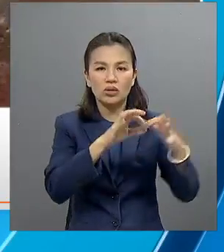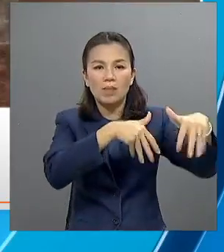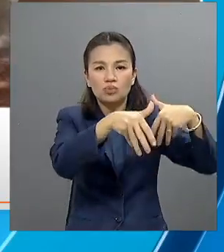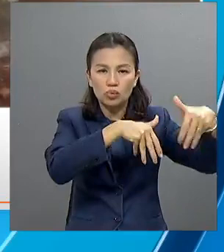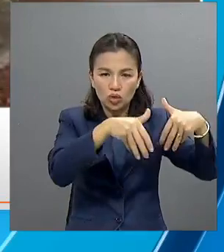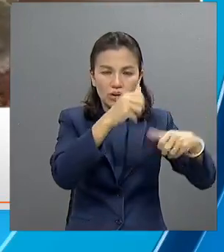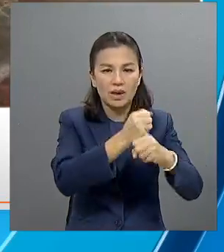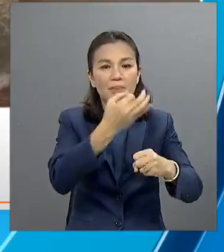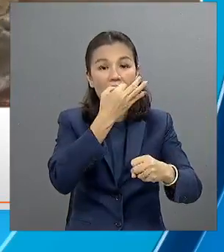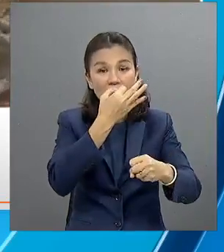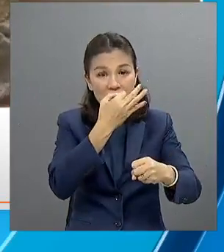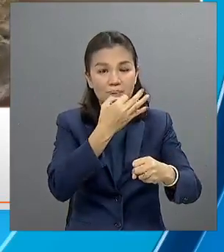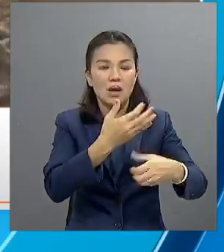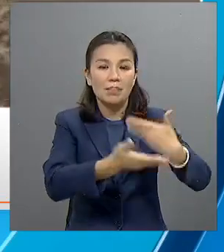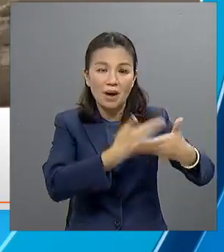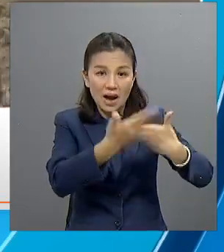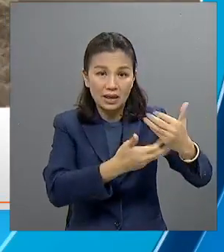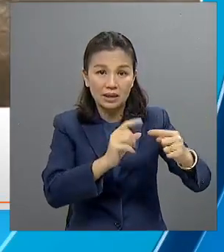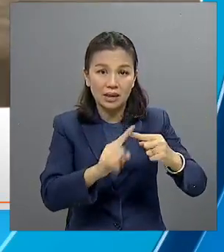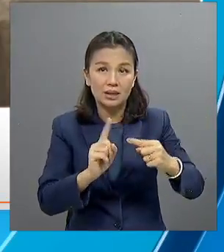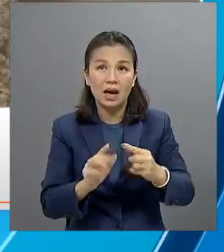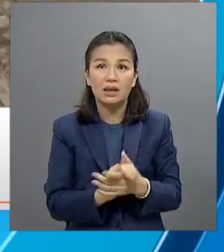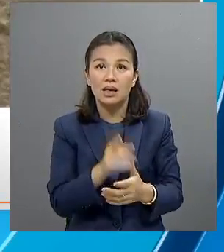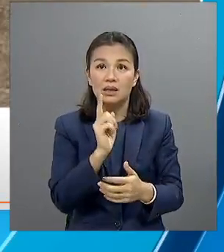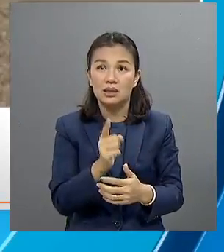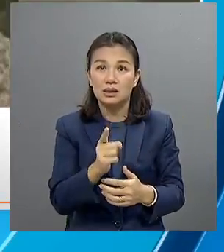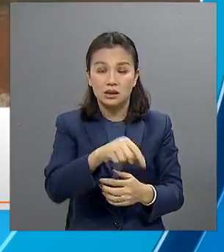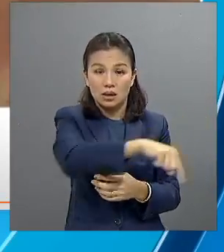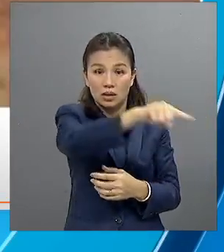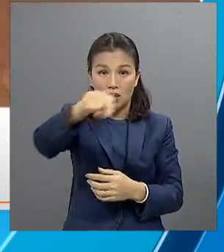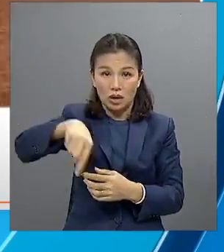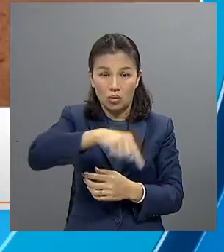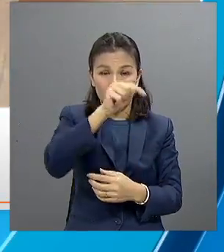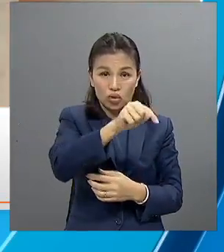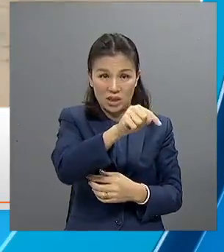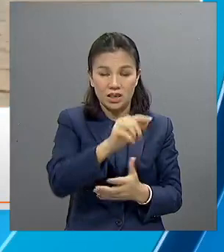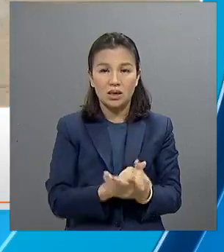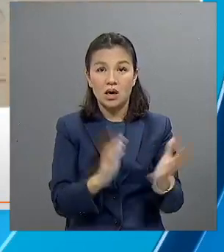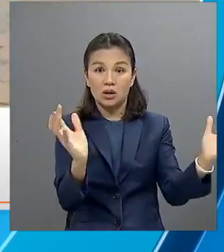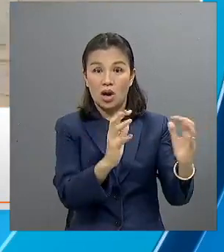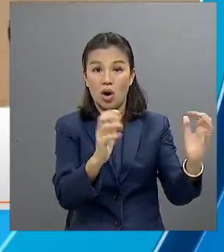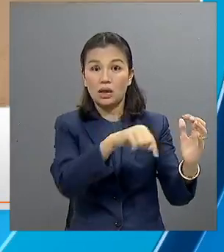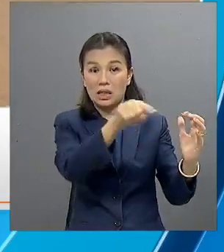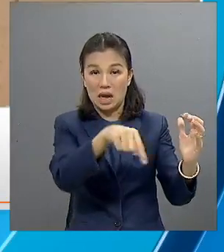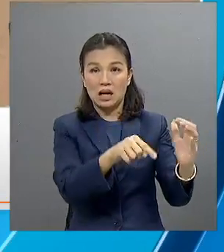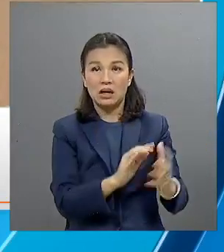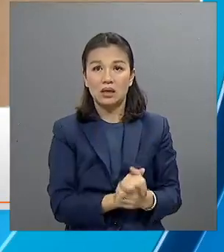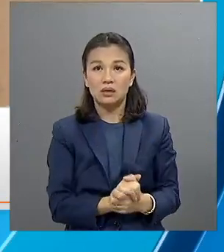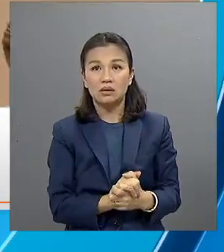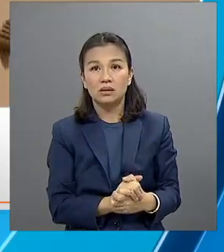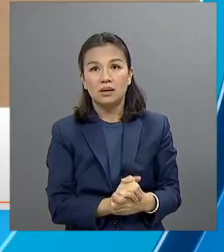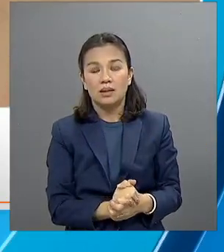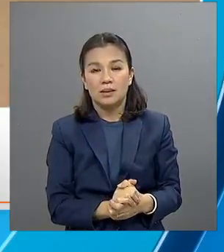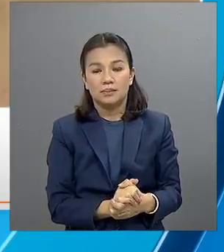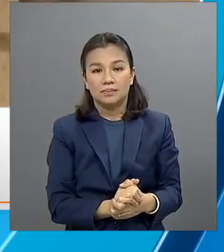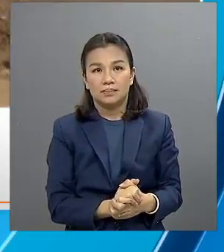พื้นที่โดยรวมทั้งหมดเนี่ยมันจะมี 2,000 กว่าไร่นะครับแล้วส่วนที่เขาพิพาทกันเนี่ยผัง